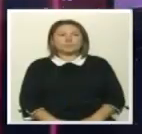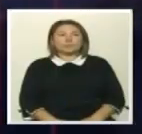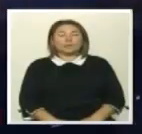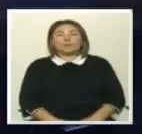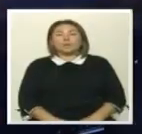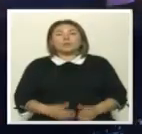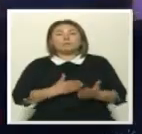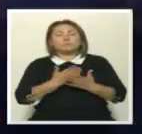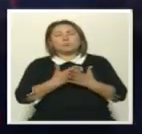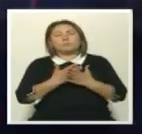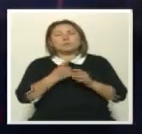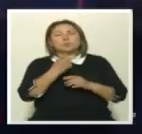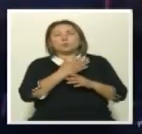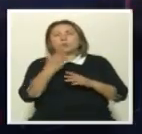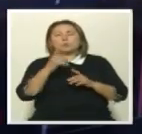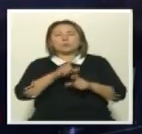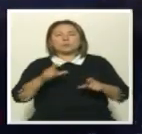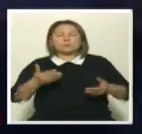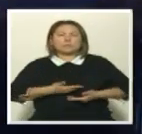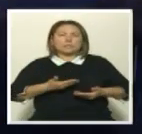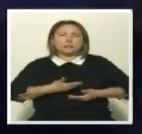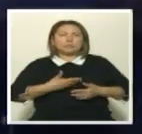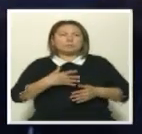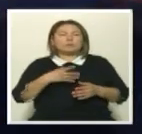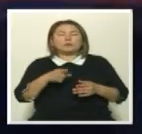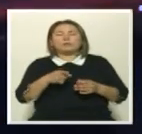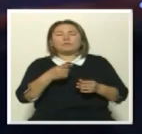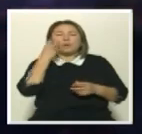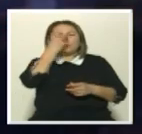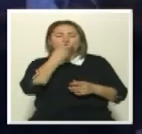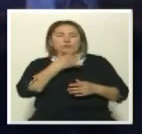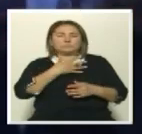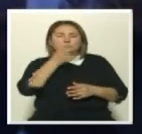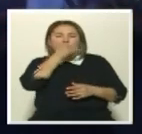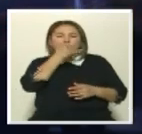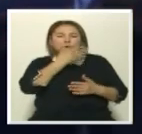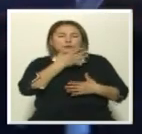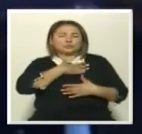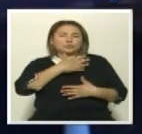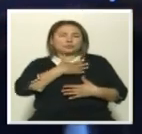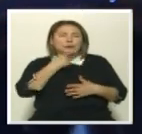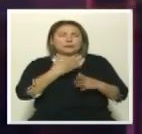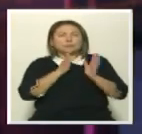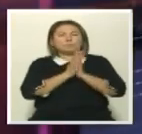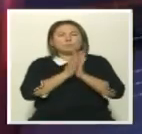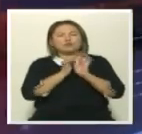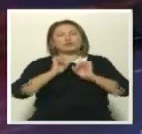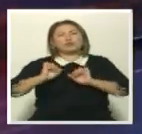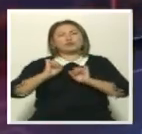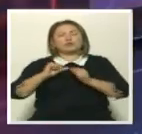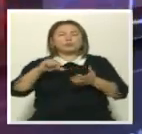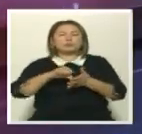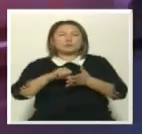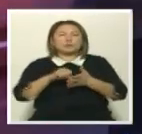свыше 100 жителей села саньши богата в буквально задыхается от зловонии исходящего от мусора Они попросили защиты у представителей